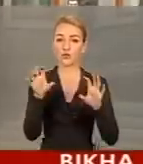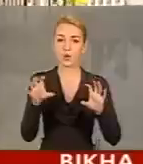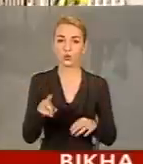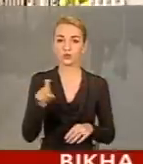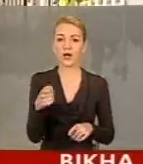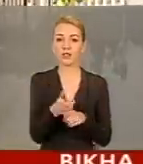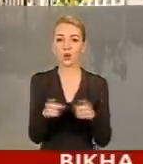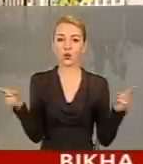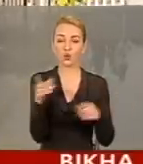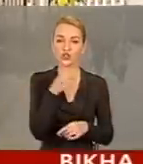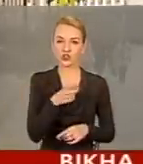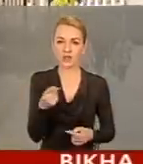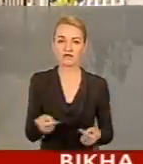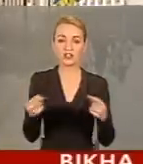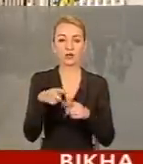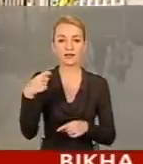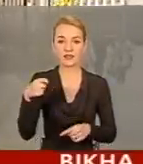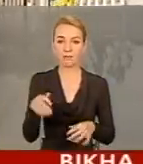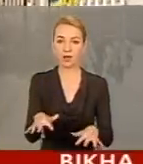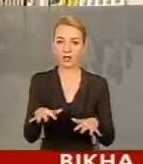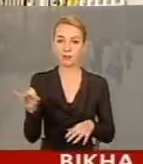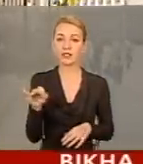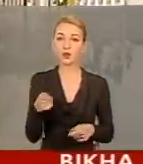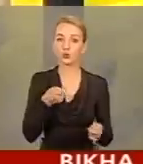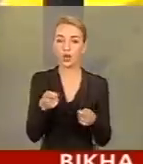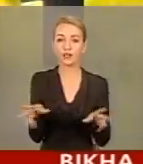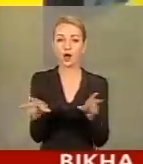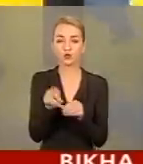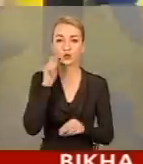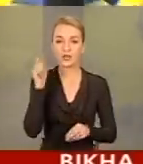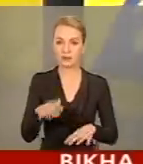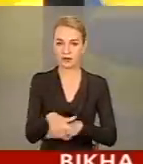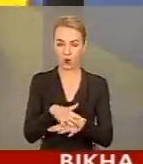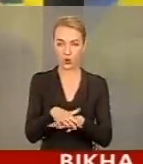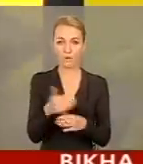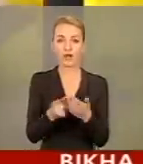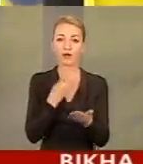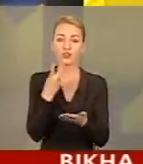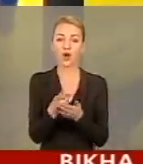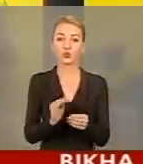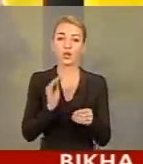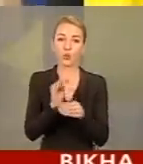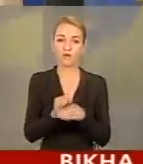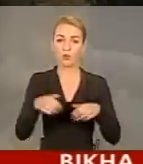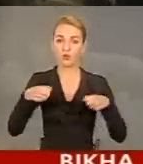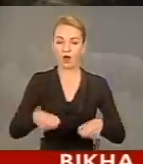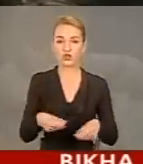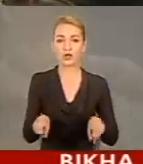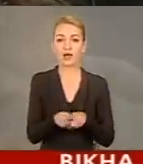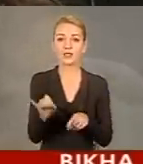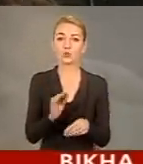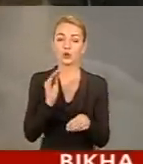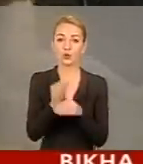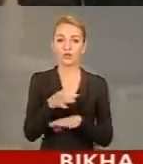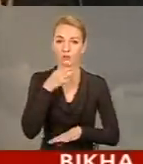за найкоротший час визначить президент, парламент і уряд разом із українським народом. Передбачають як додаткові повноваження, так і